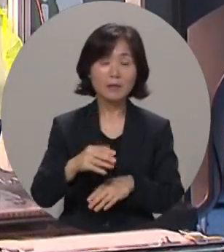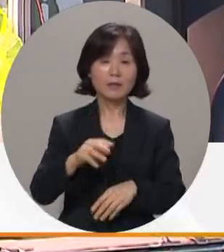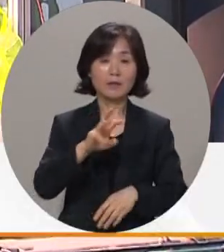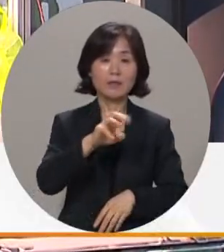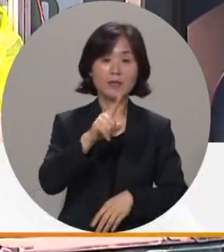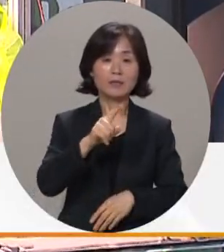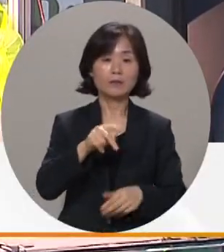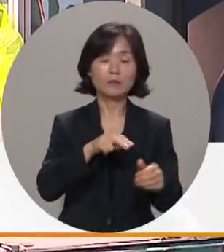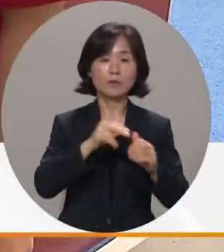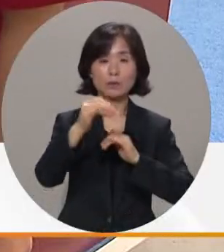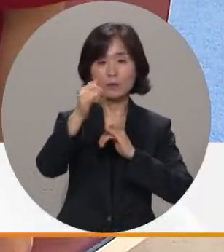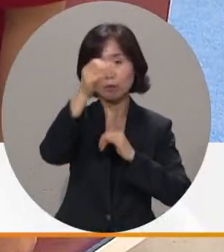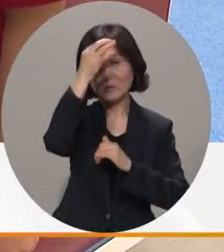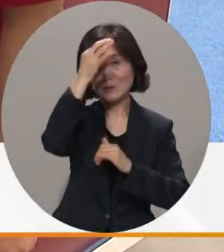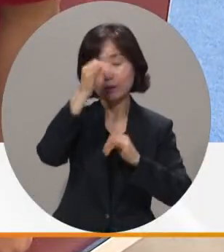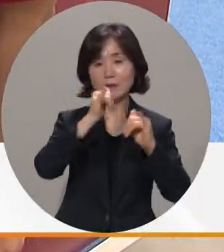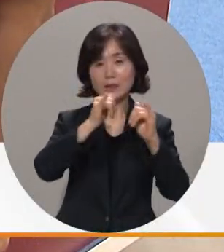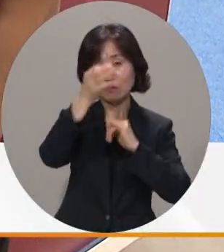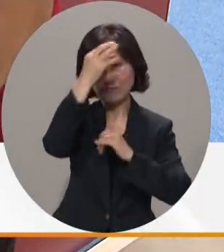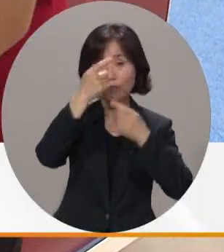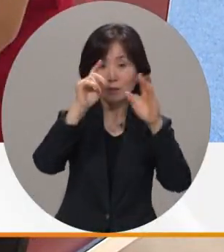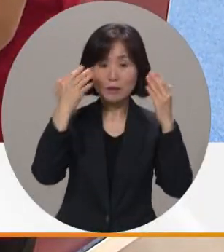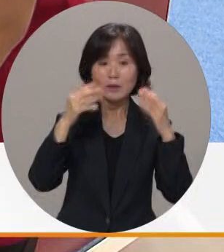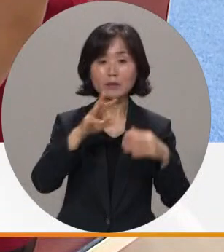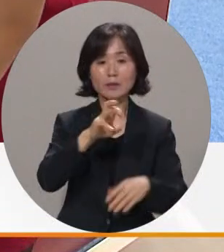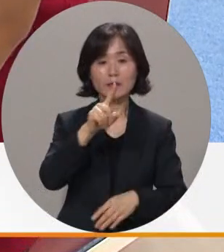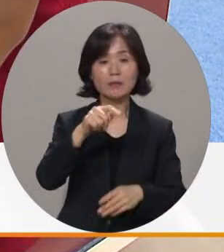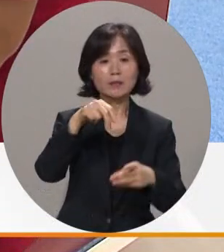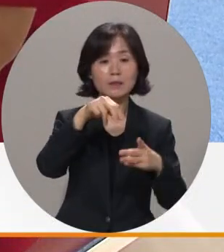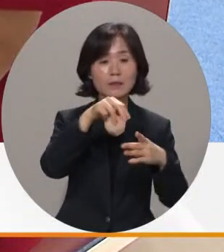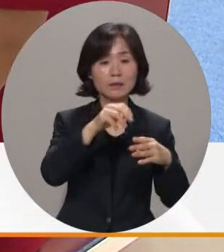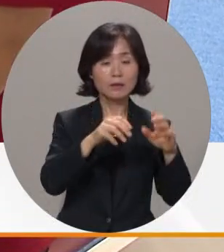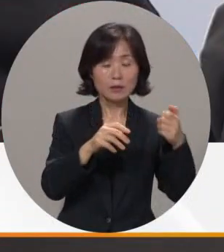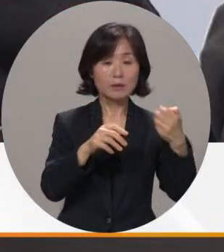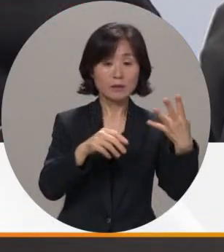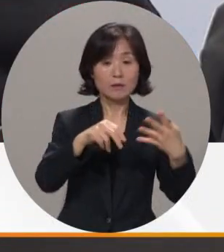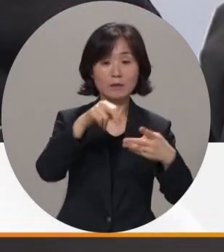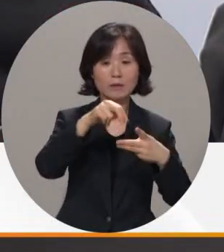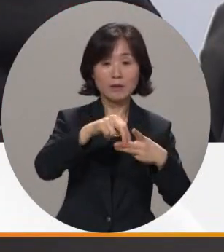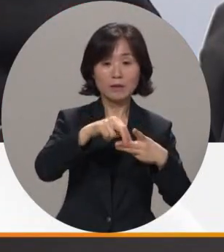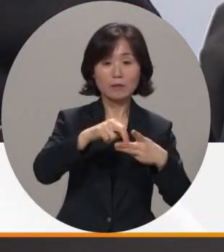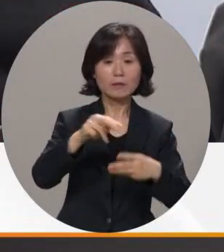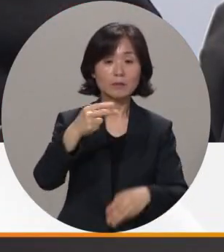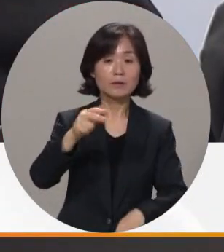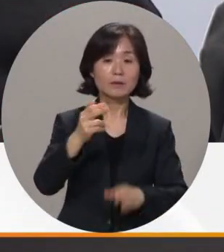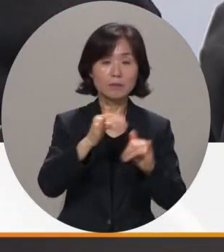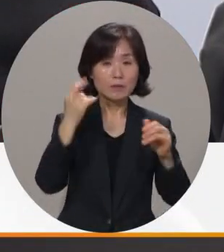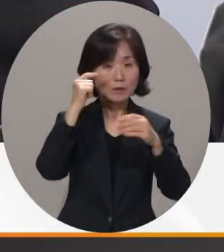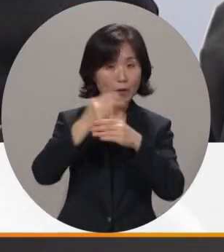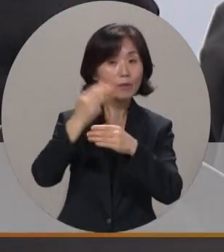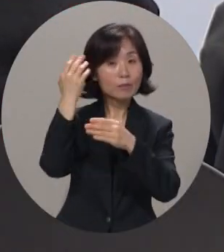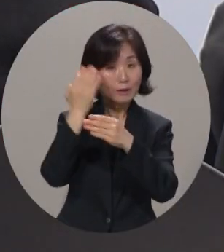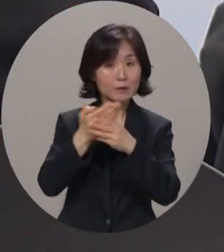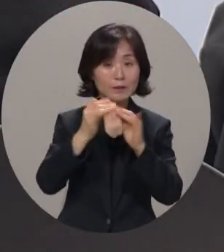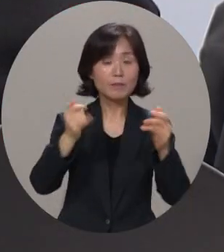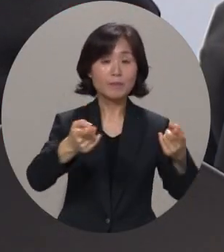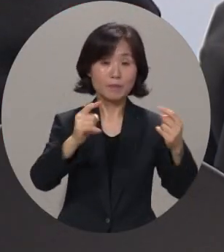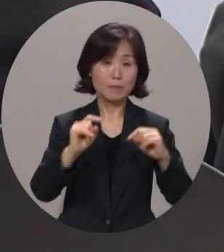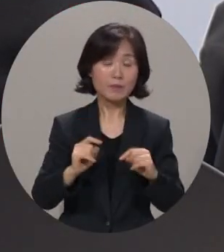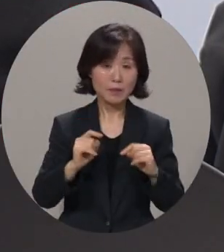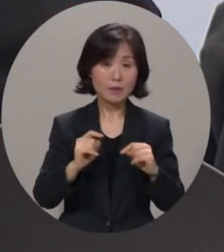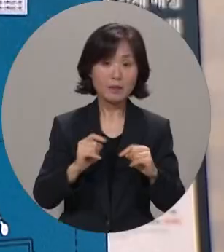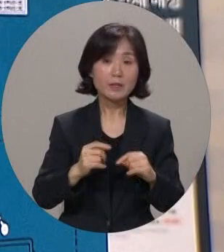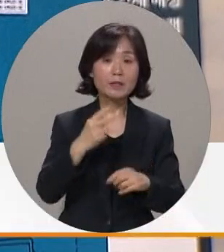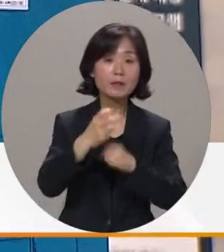31개 정보통신기술대학원에서 54개 센터, 3,700여 명의 석박사생들이 참가했습니다.